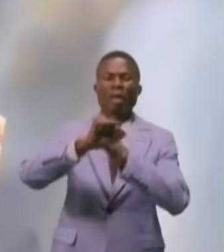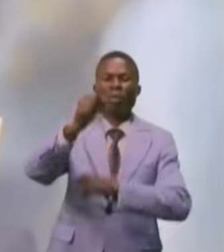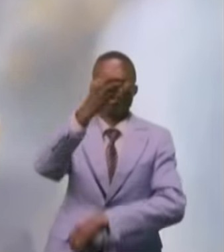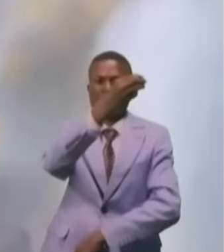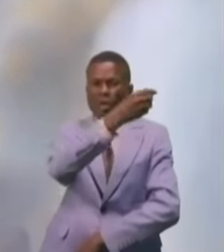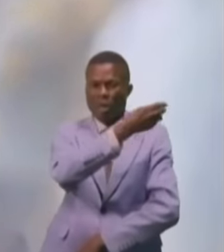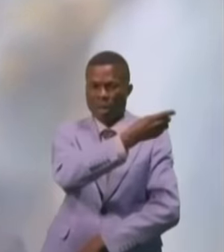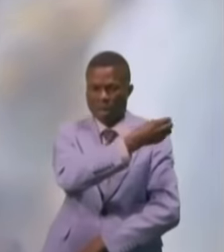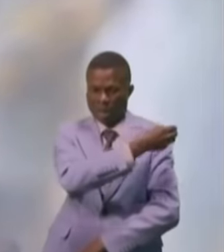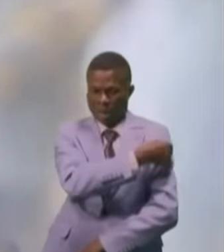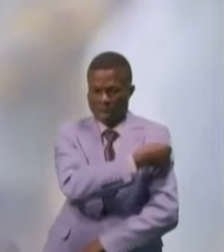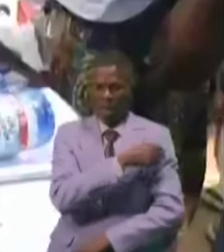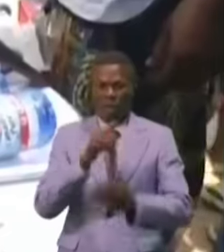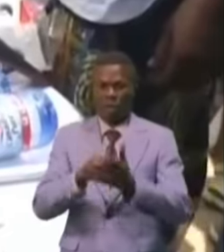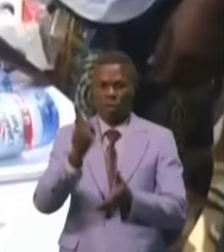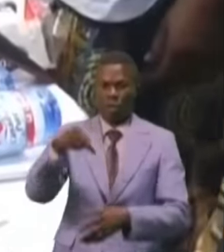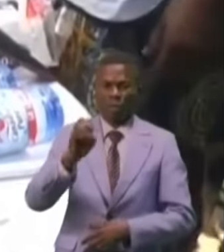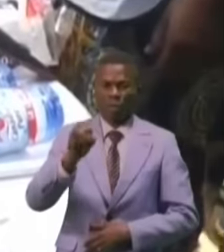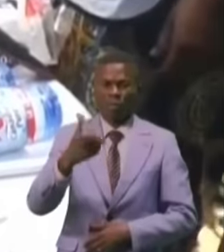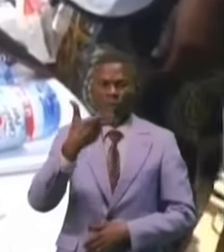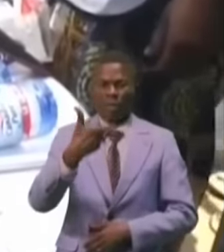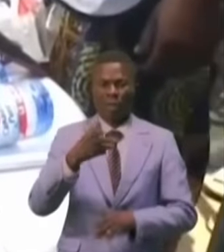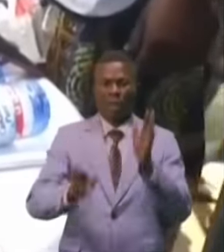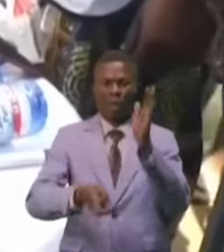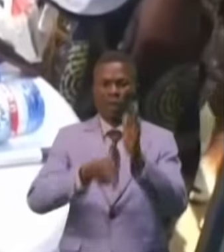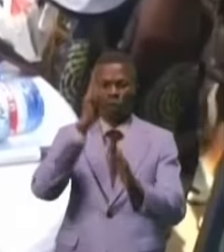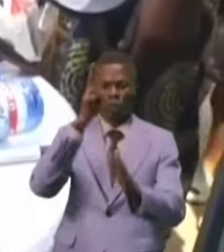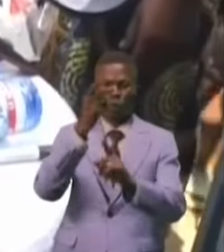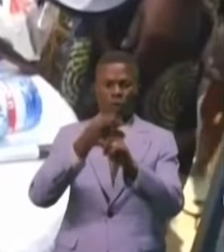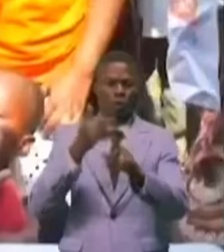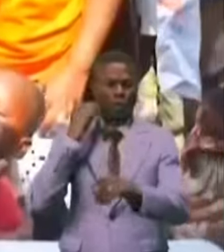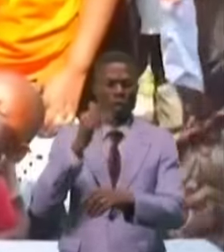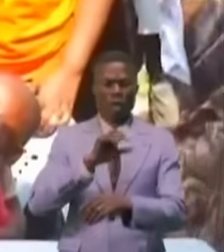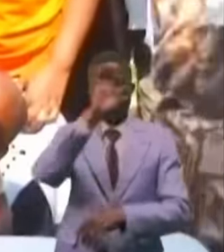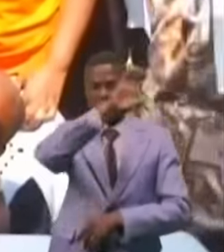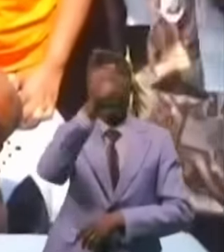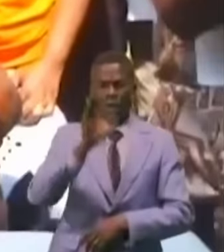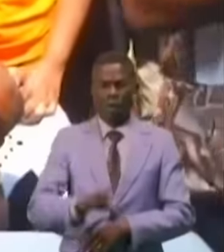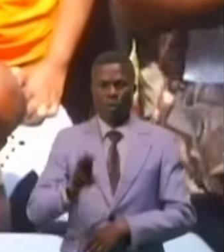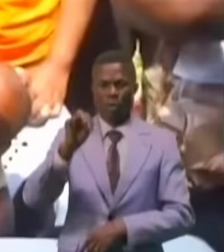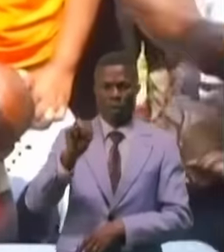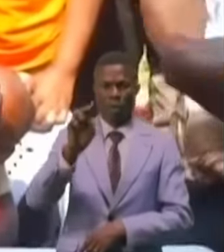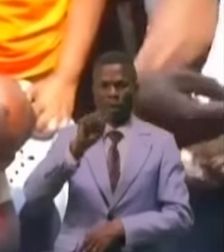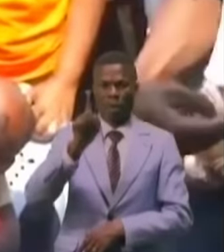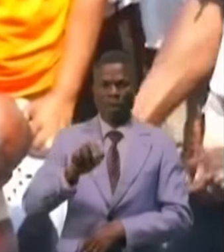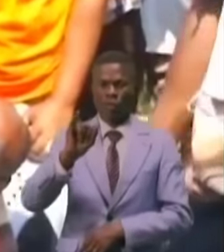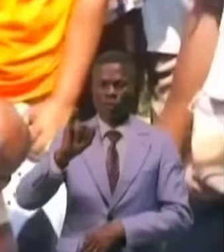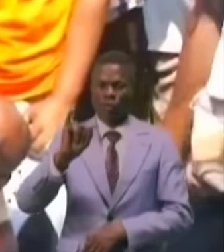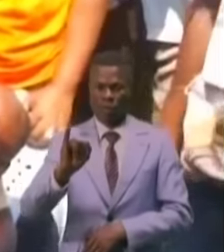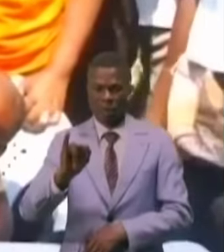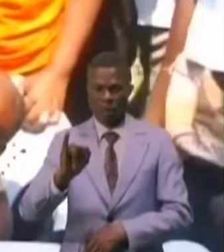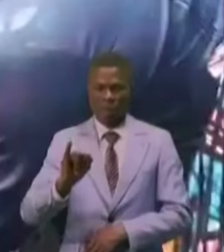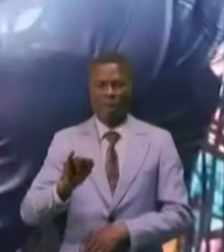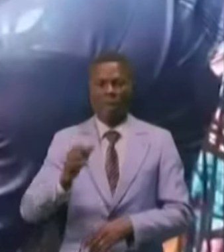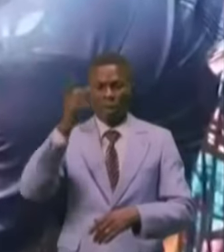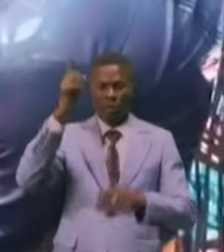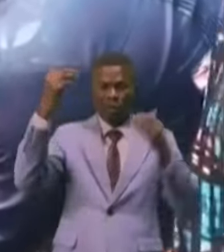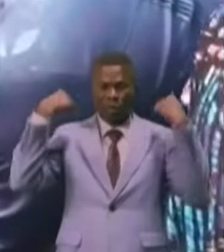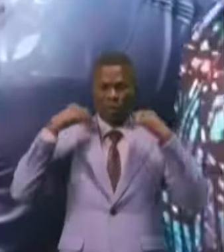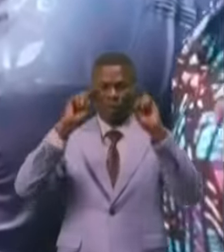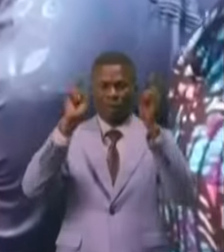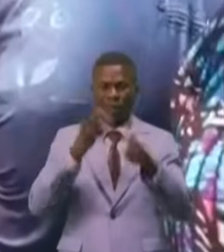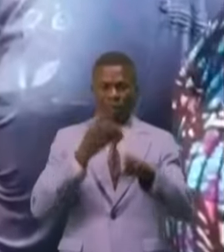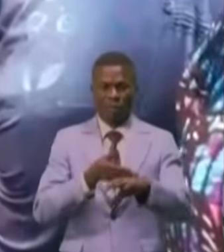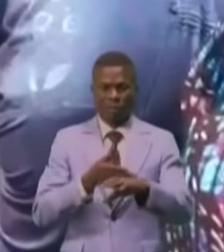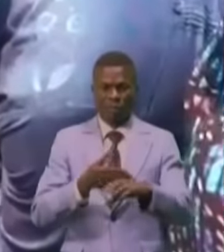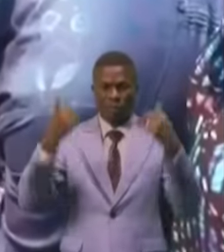la poliomyélite. C'est mercredi 12 juin à Mikondo, dans la commune de Mfouzi. À cette occasion, à sa qualité du premier citoyen de la ville, le maire